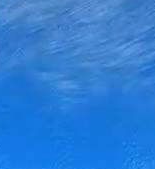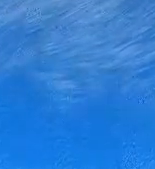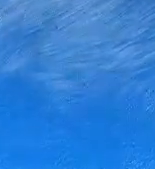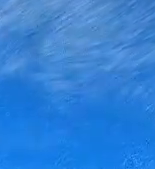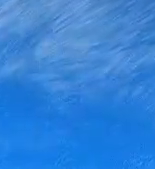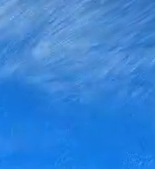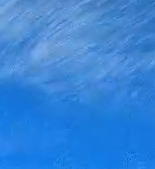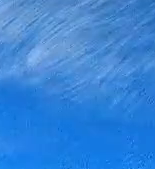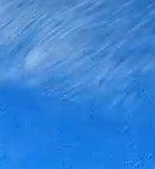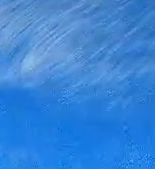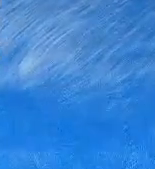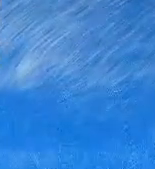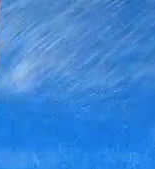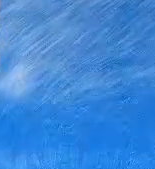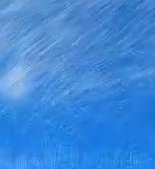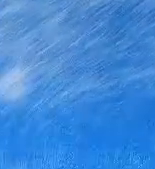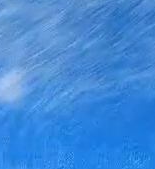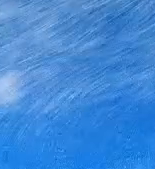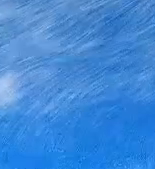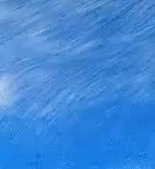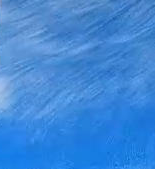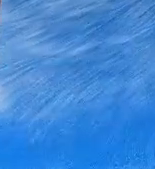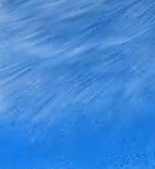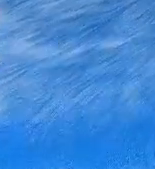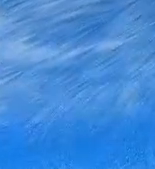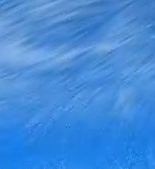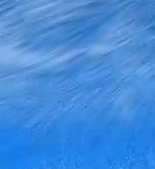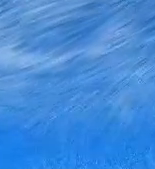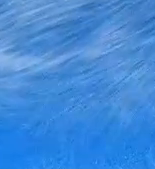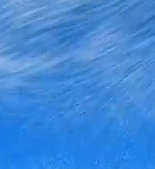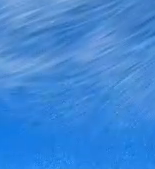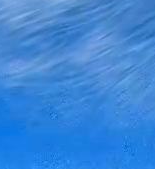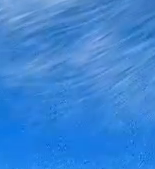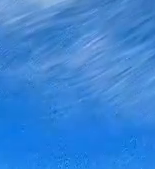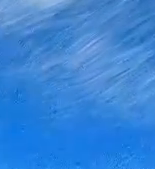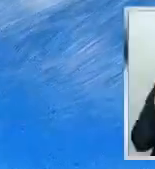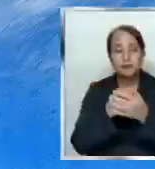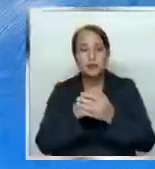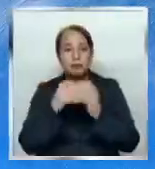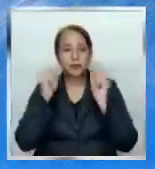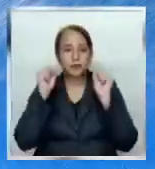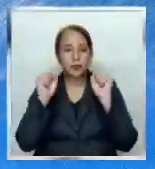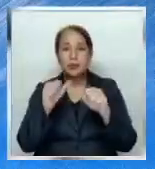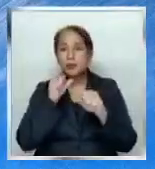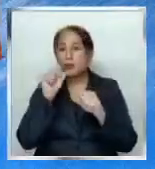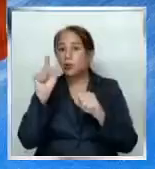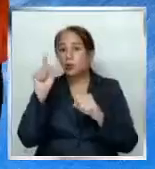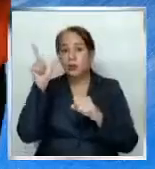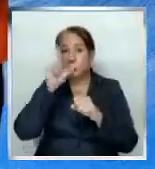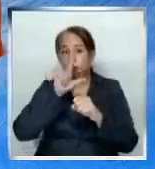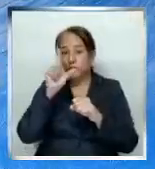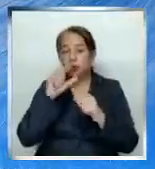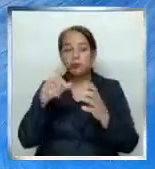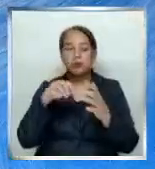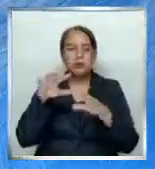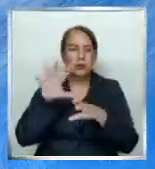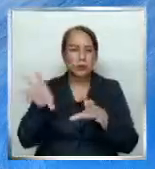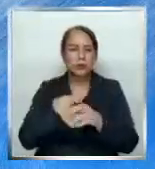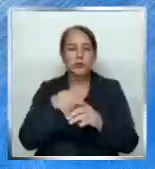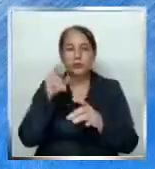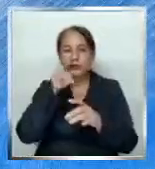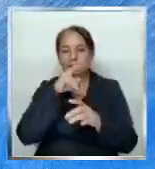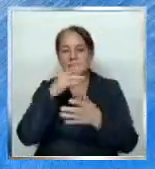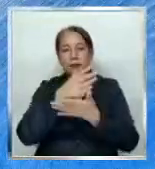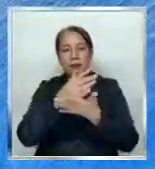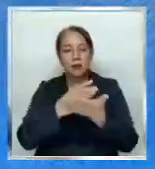yung paglakas na yan hanggang ngayong week na ito, mga kapuso. Ha? At posibleng hindi lang Luzon maapektuhan niyan, kundi Visayas at maging ilang bahagi ng